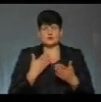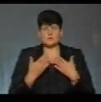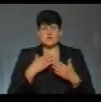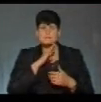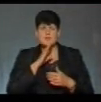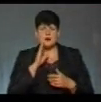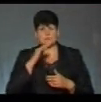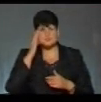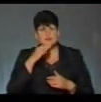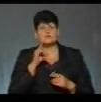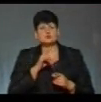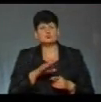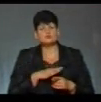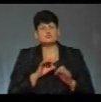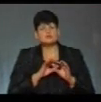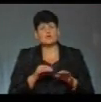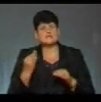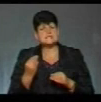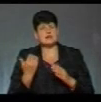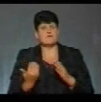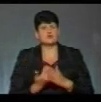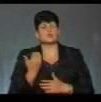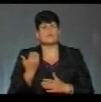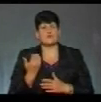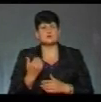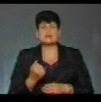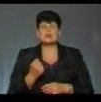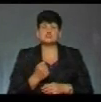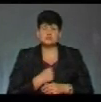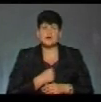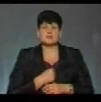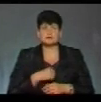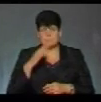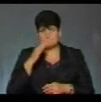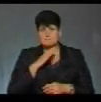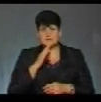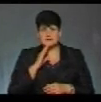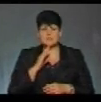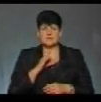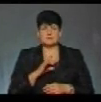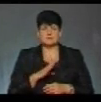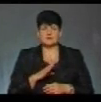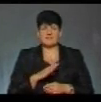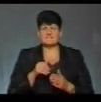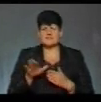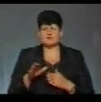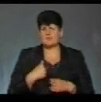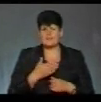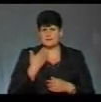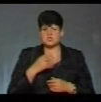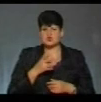мамою, розказати, що в них було в школі цікавого нового. На жаль, батьки деколи кажуть, відстань, в мене немає